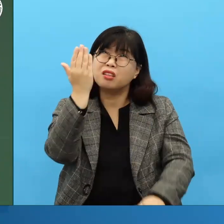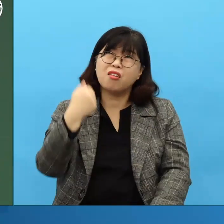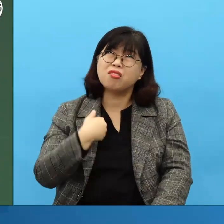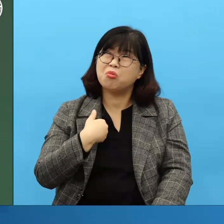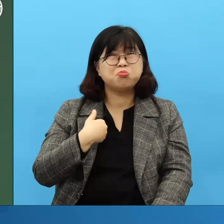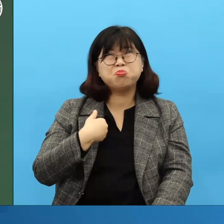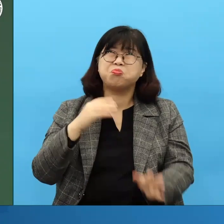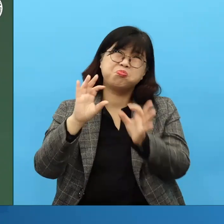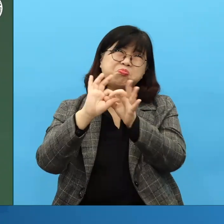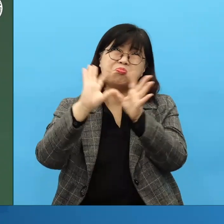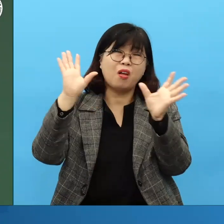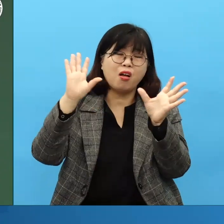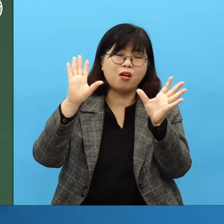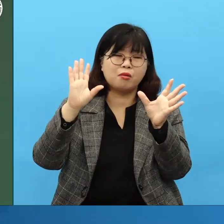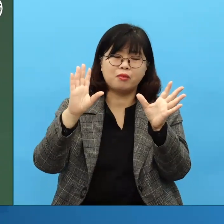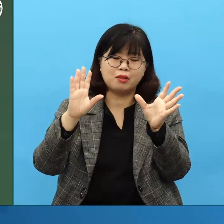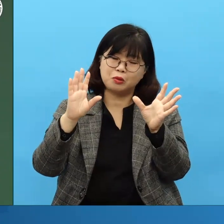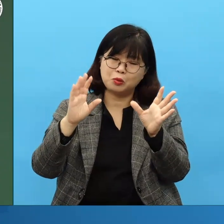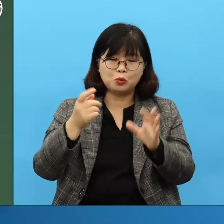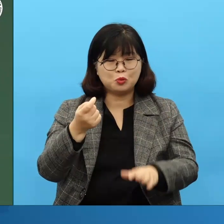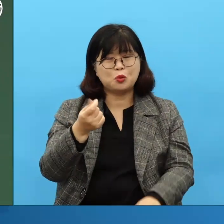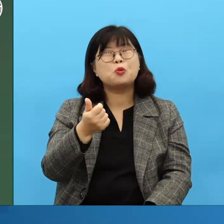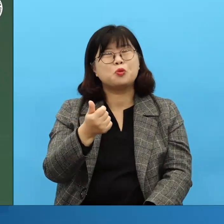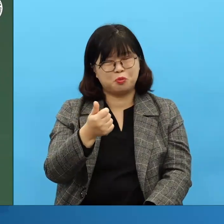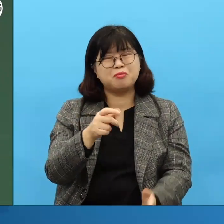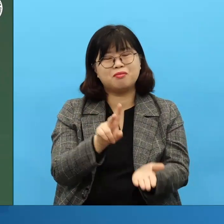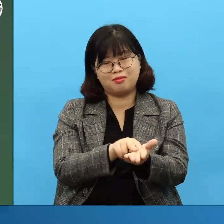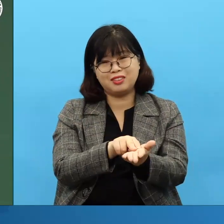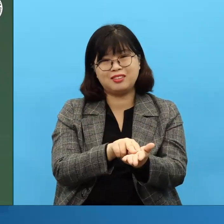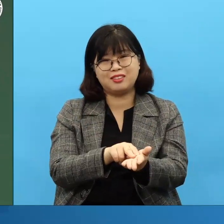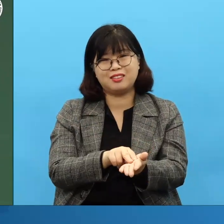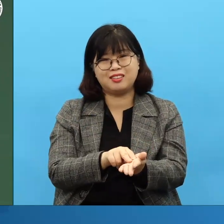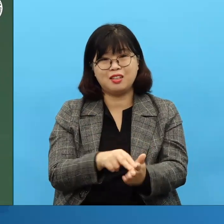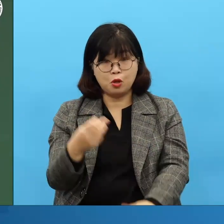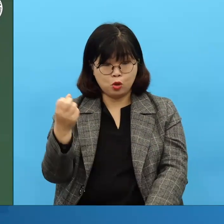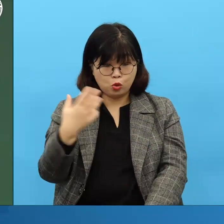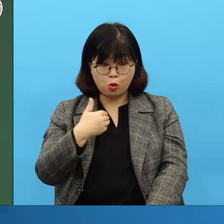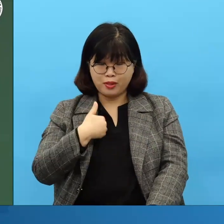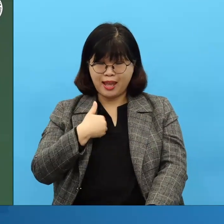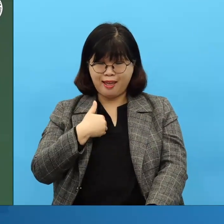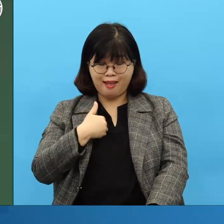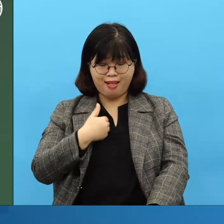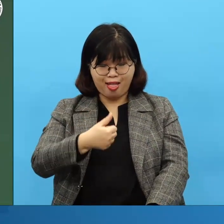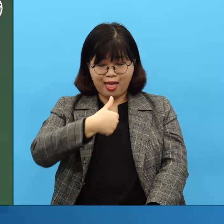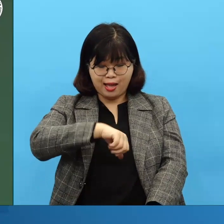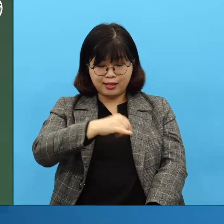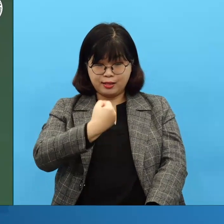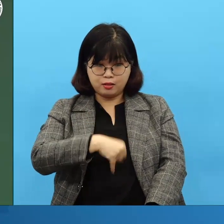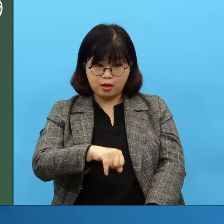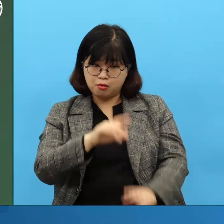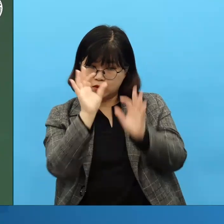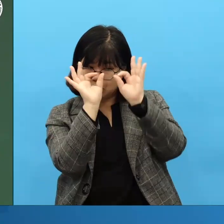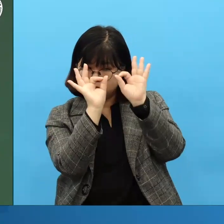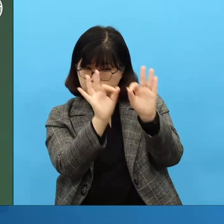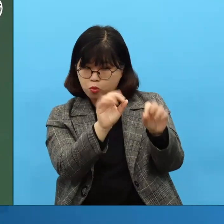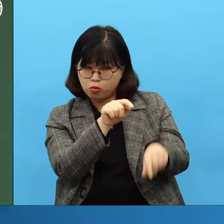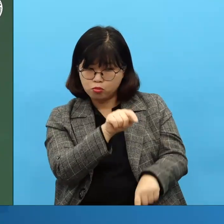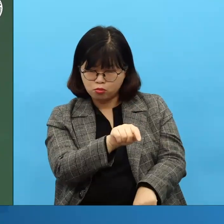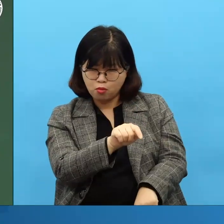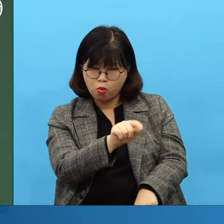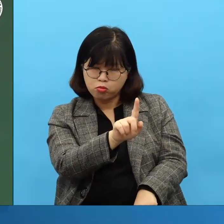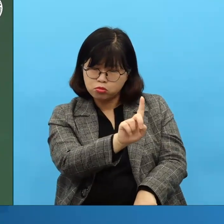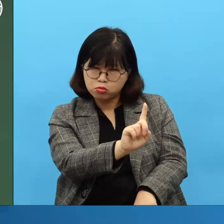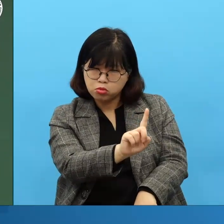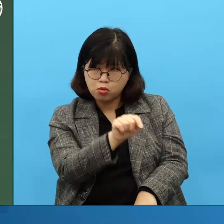여러분 자녀들이 이렇게 쳐다보면 얘가 지금 말씀 속에 있나? 이걸 확인하면 돼요. And even when you look at your children, you must confirm, are they inside of the